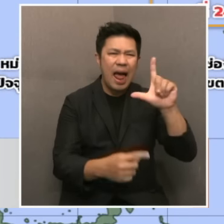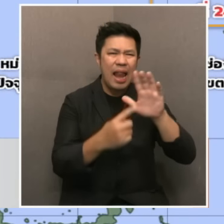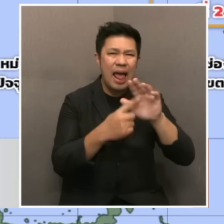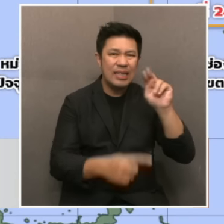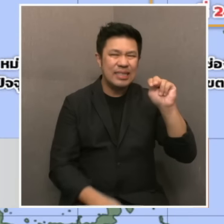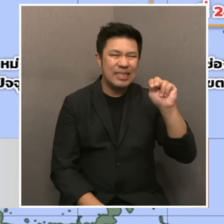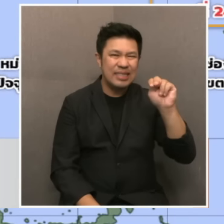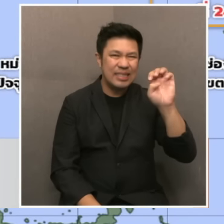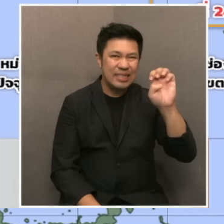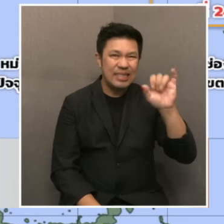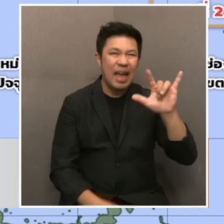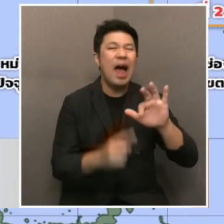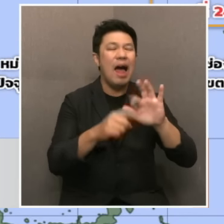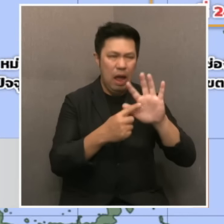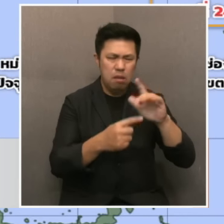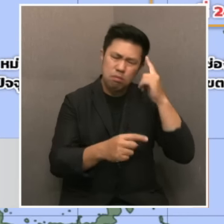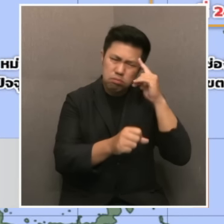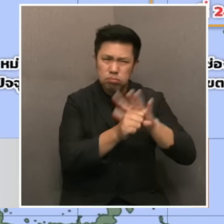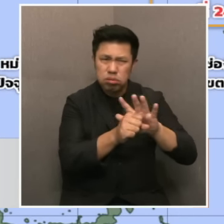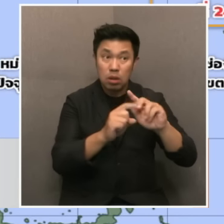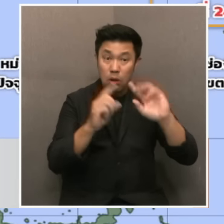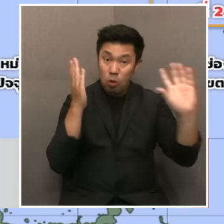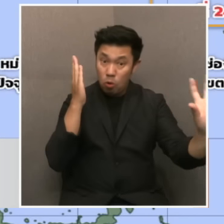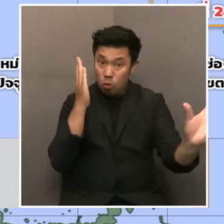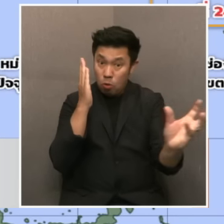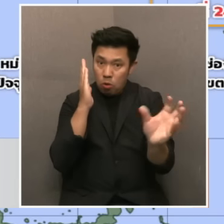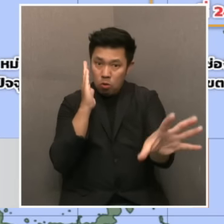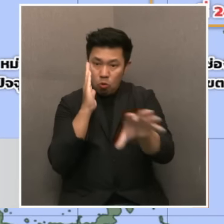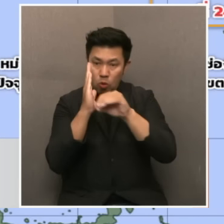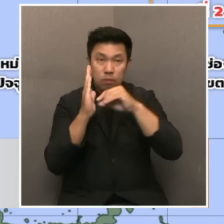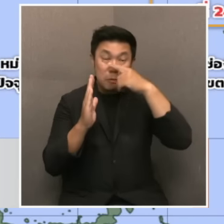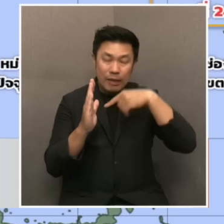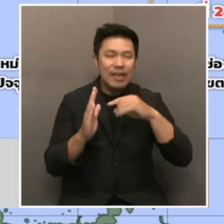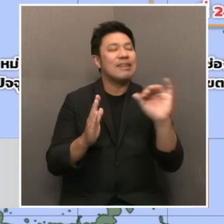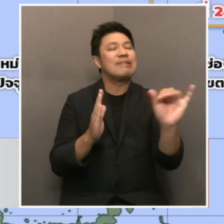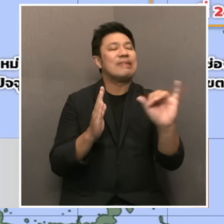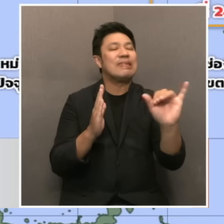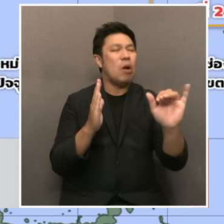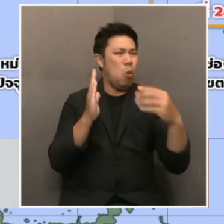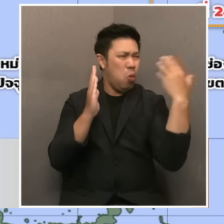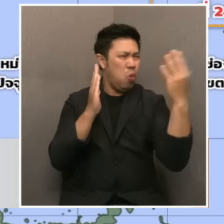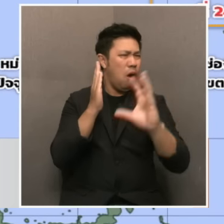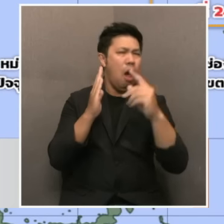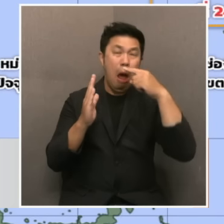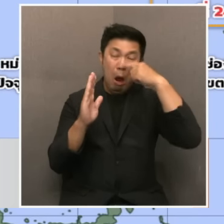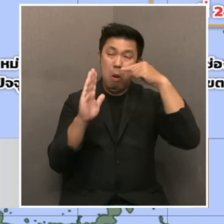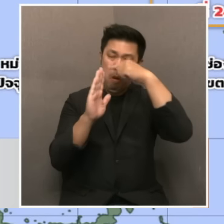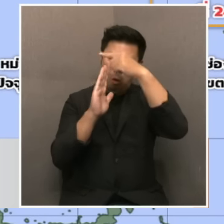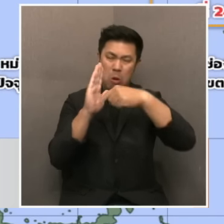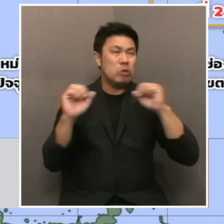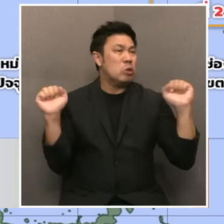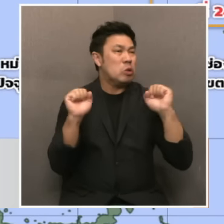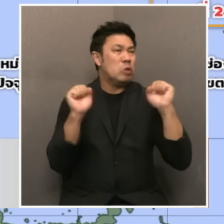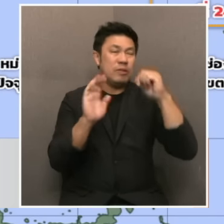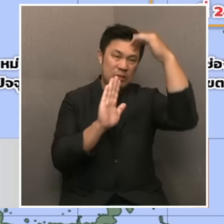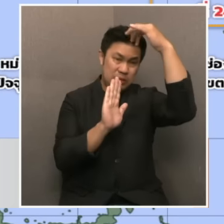็ตามค่ะแนวนitureมของพยุยัไมมผลกระทบกับสภ Thema อากาศของประเทศไยเน้จากยมมวนอากาศเย็นแผนลมาป